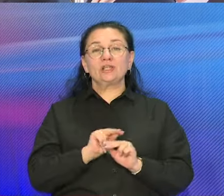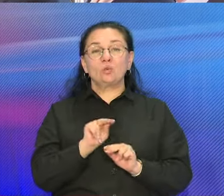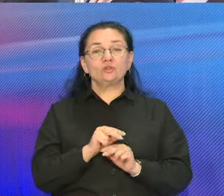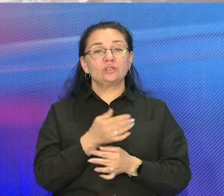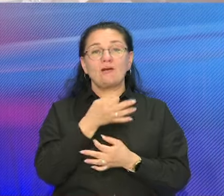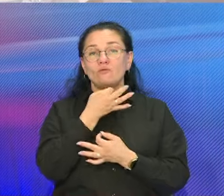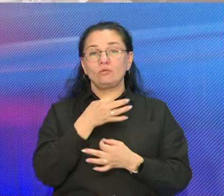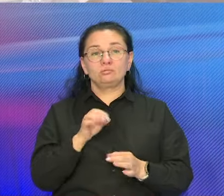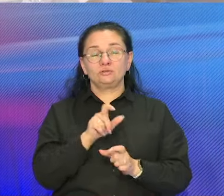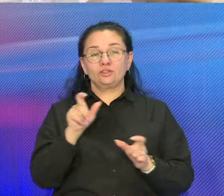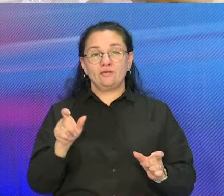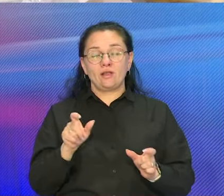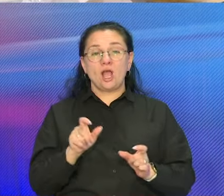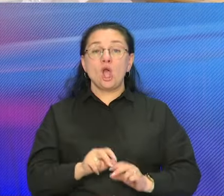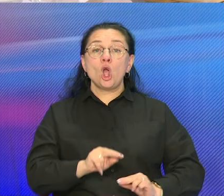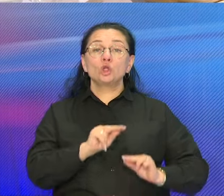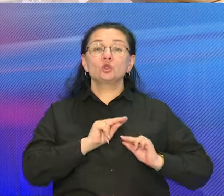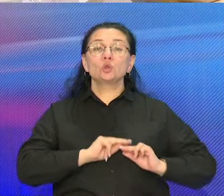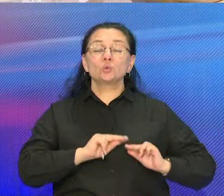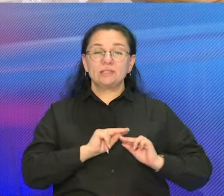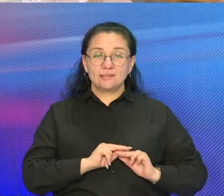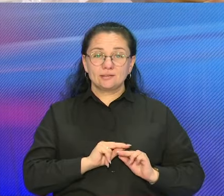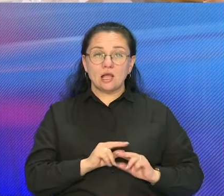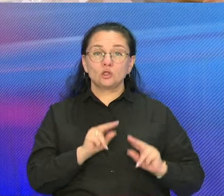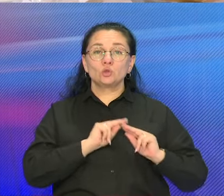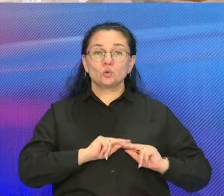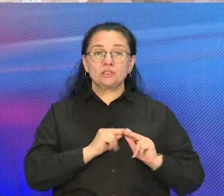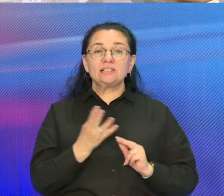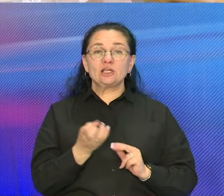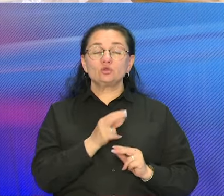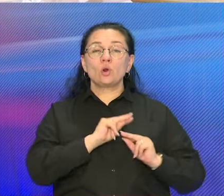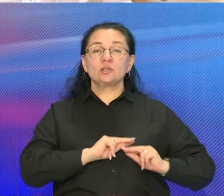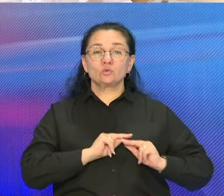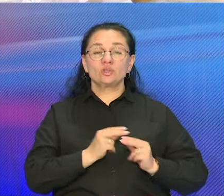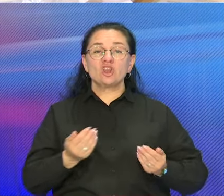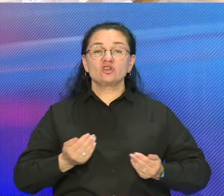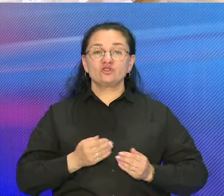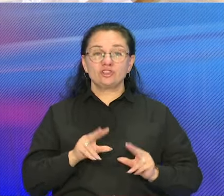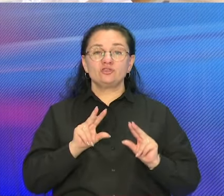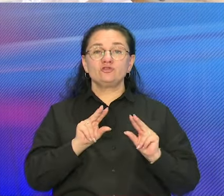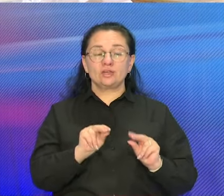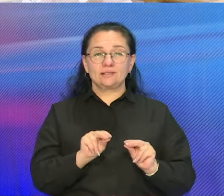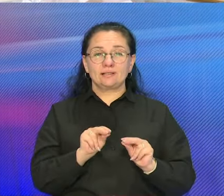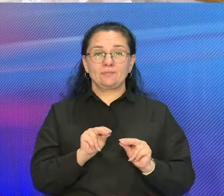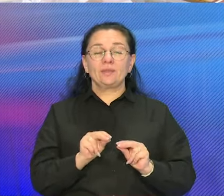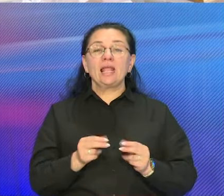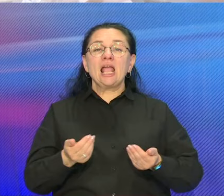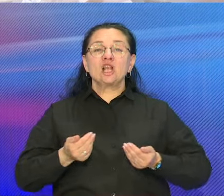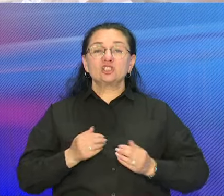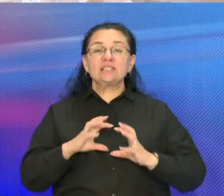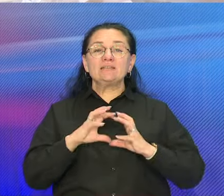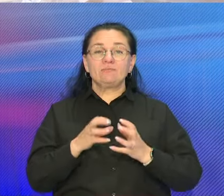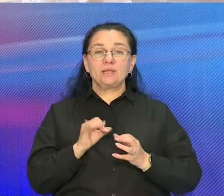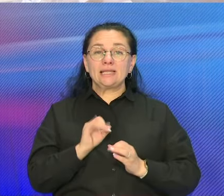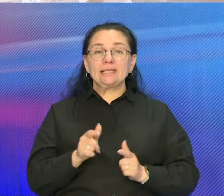Трудиться, трудиться и трудиться, жить честно, жить в мире и согласии